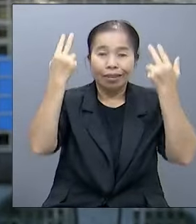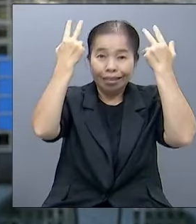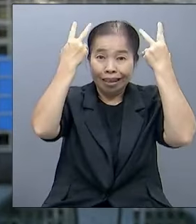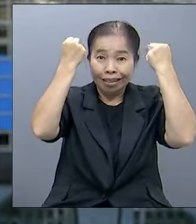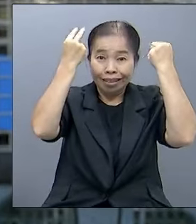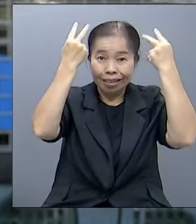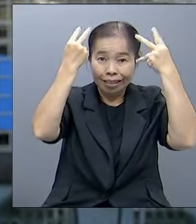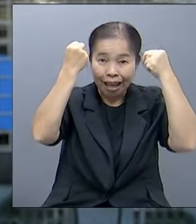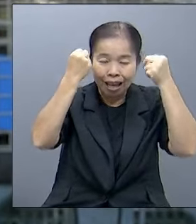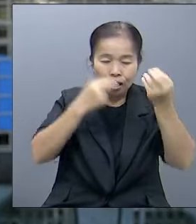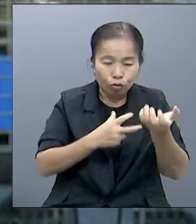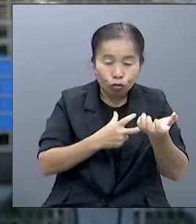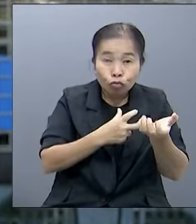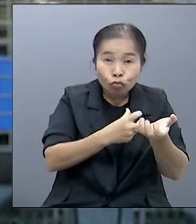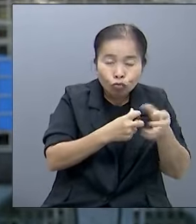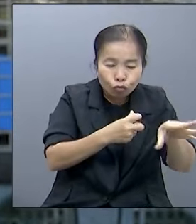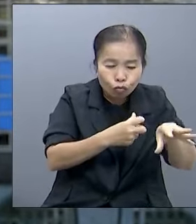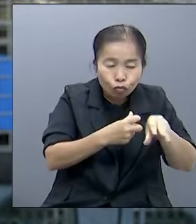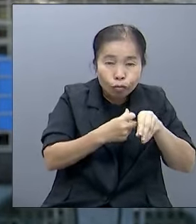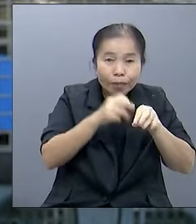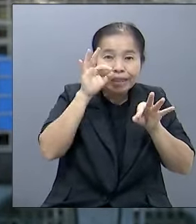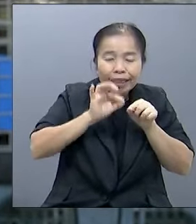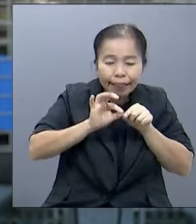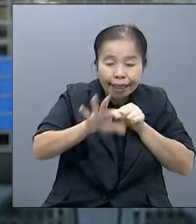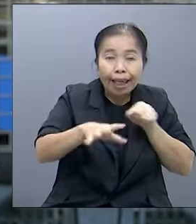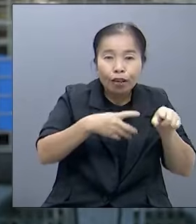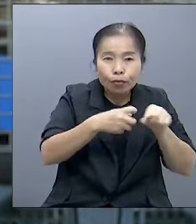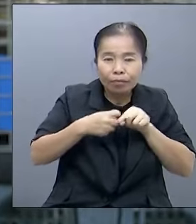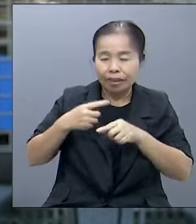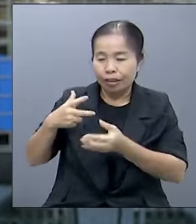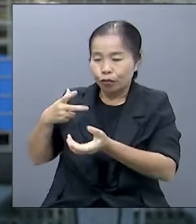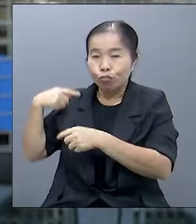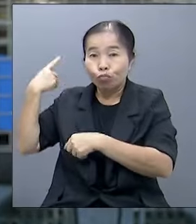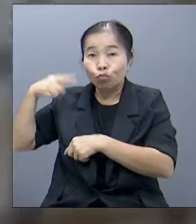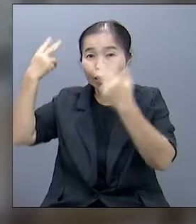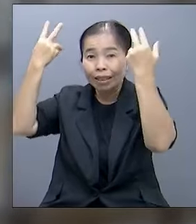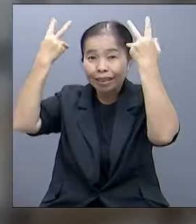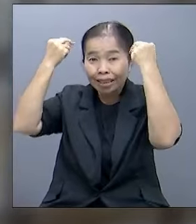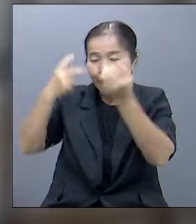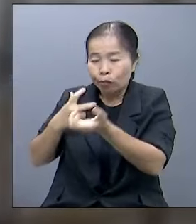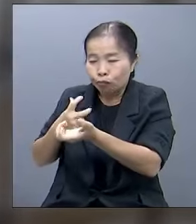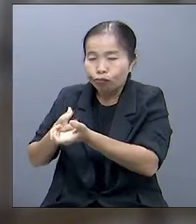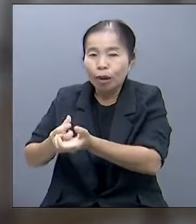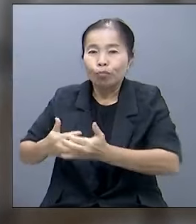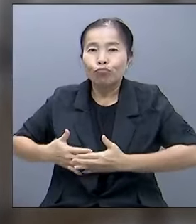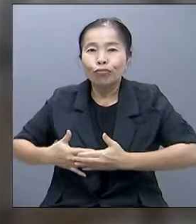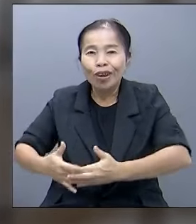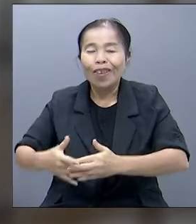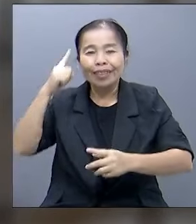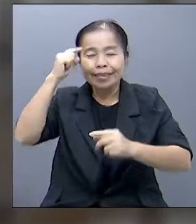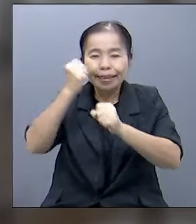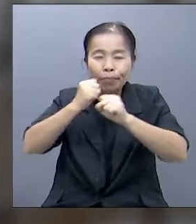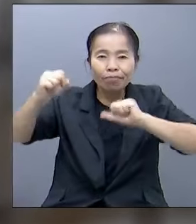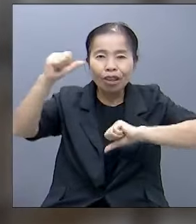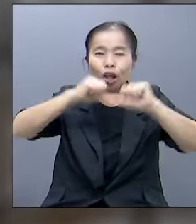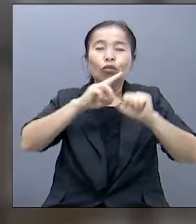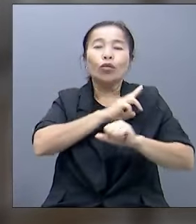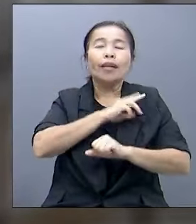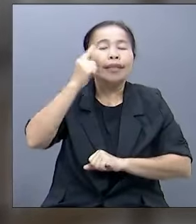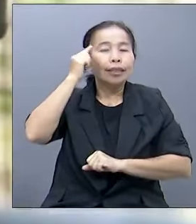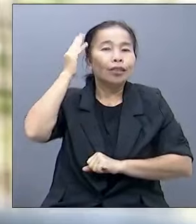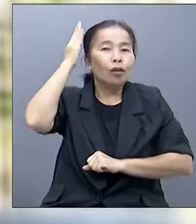ได้ออกพร้อมกันนะฮะแล้วก็เราก็ไม่ต้องใช้พ่อพันธุ์ในจำนวนมากในอนาคตตรงนี้แล้วก็เรื่องของผลิตภัณฑ์จะ